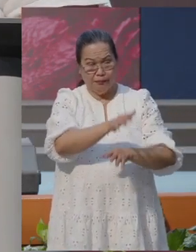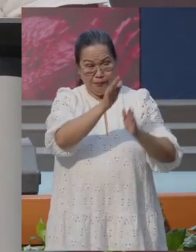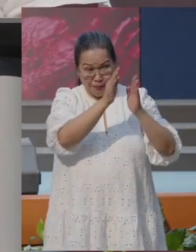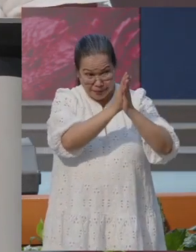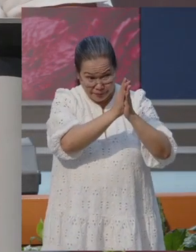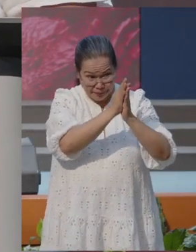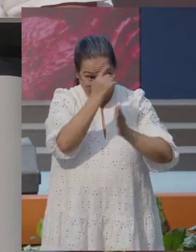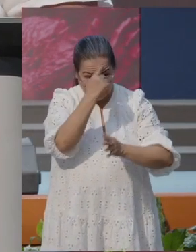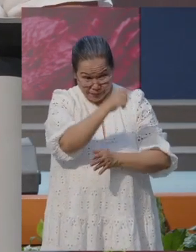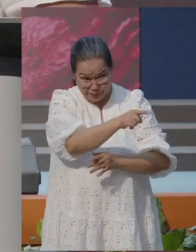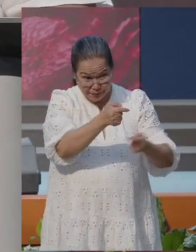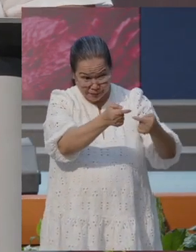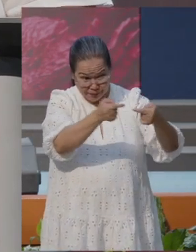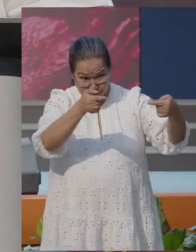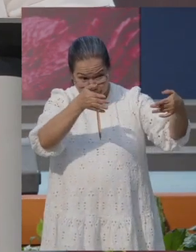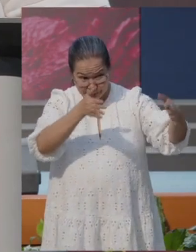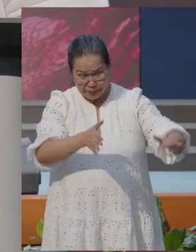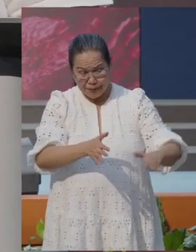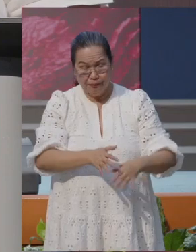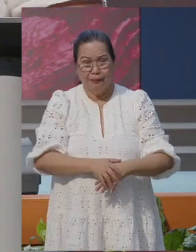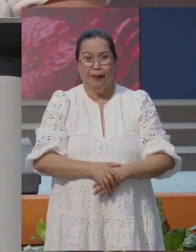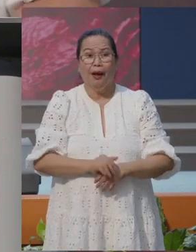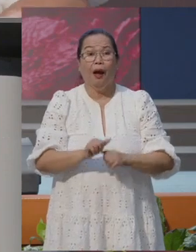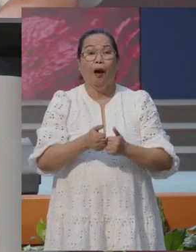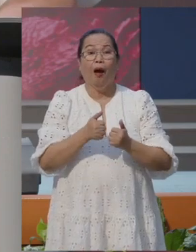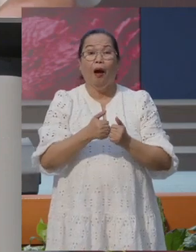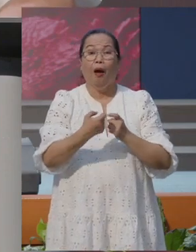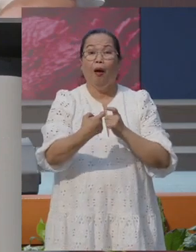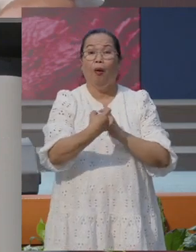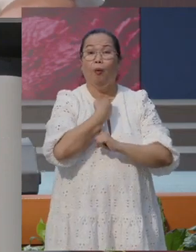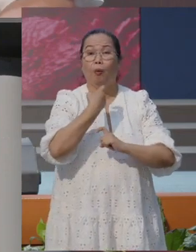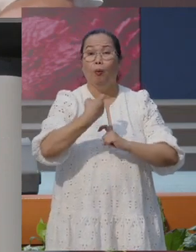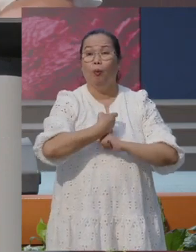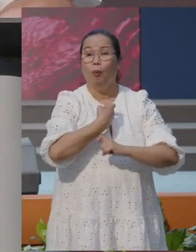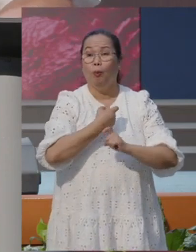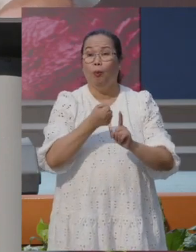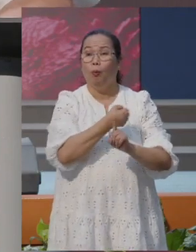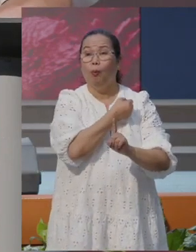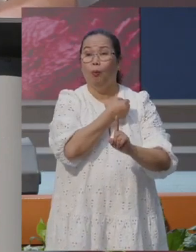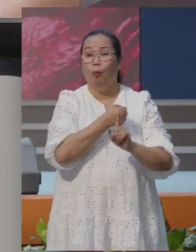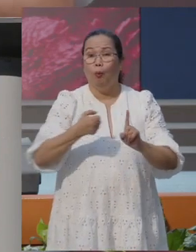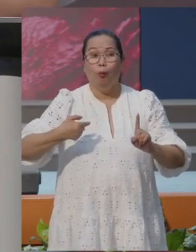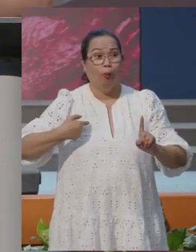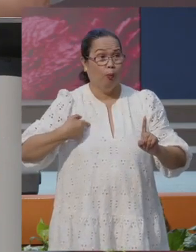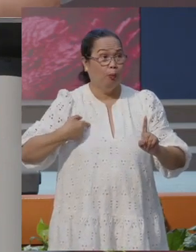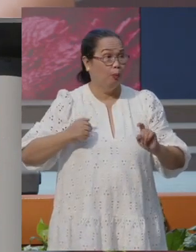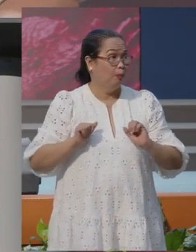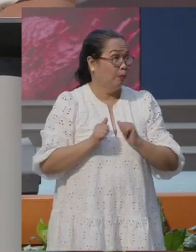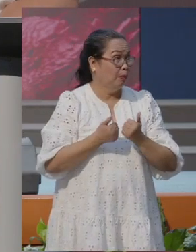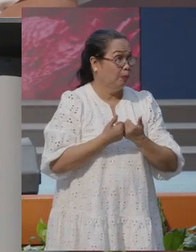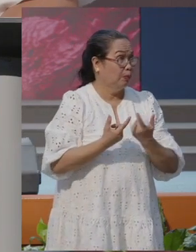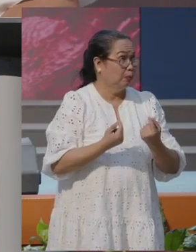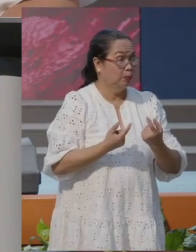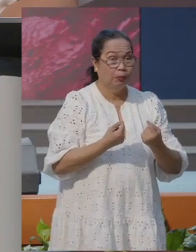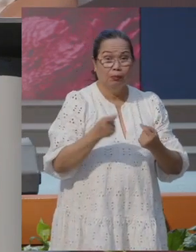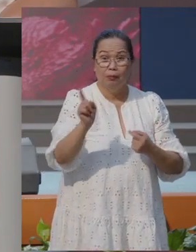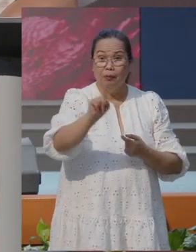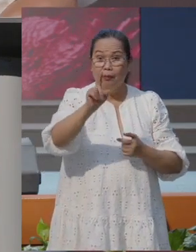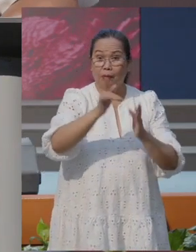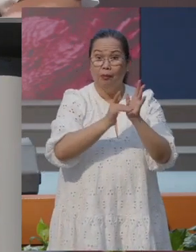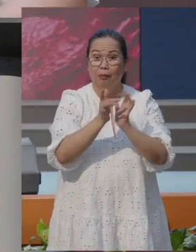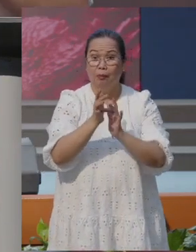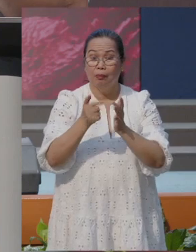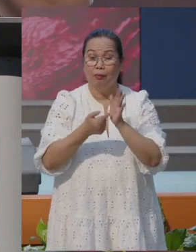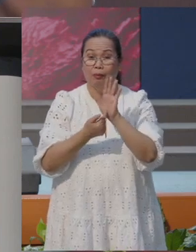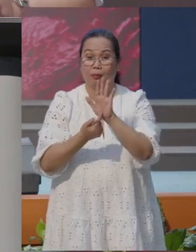pray. Ito, paano pag kami ginawa na? Ano ang ehemplo ni Kristo? So nagbigay